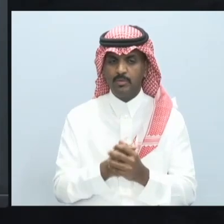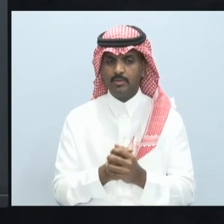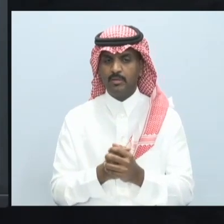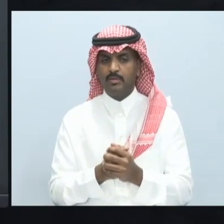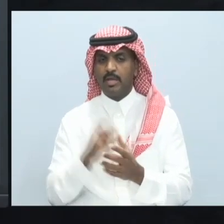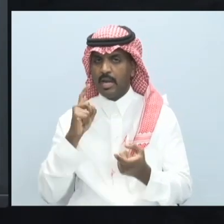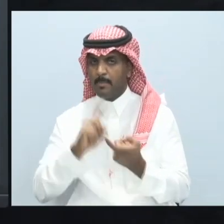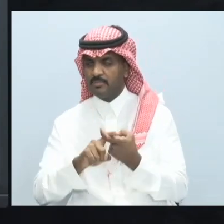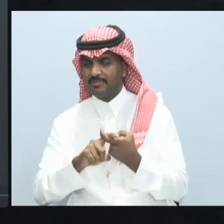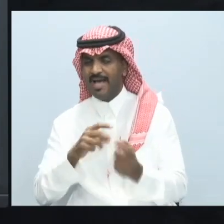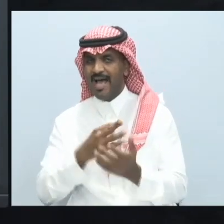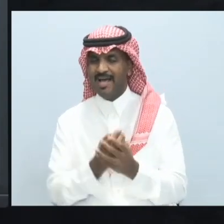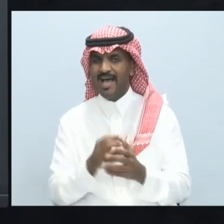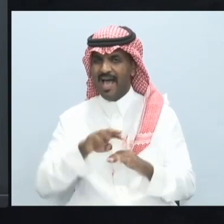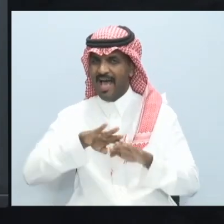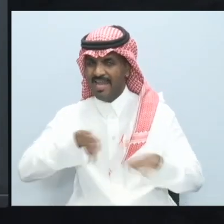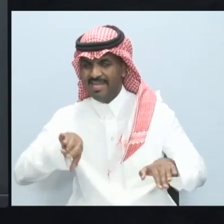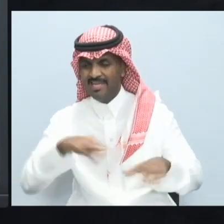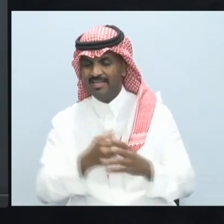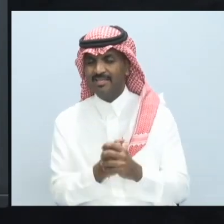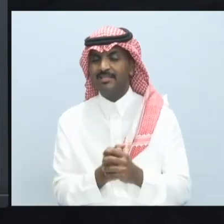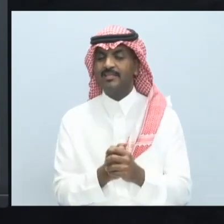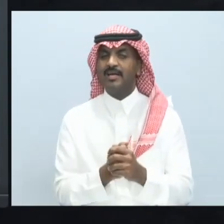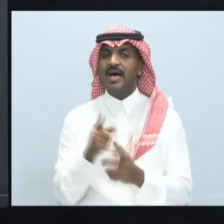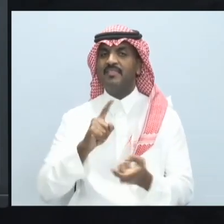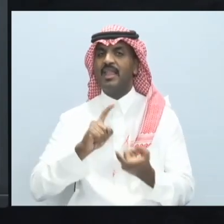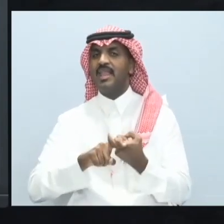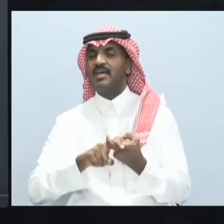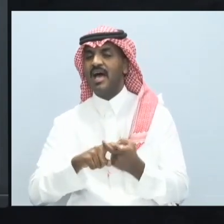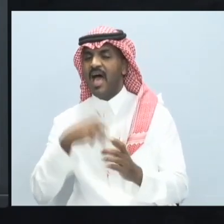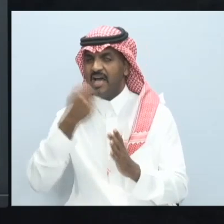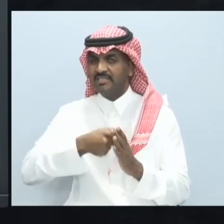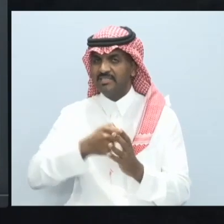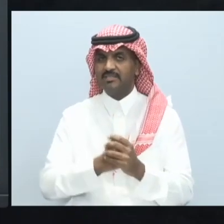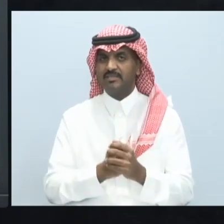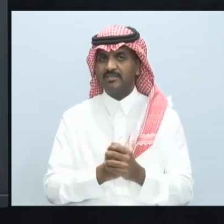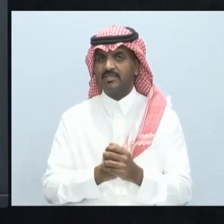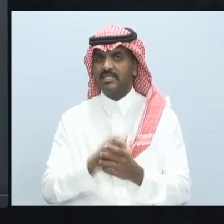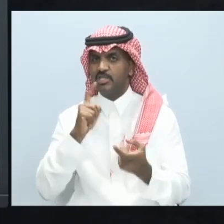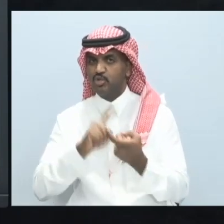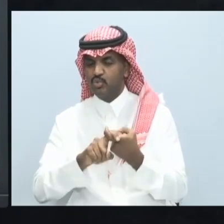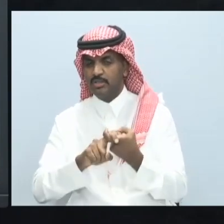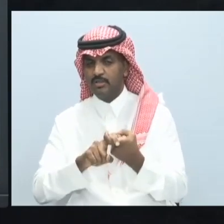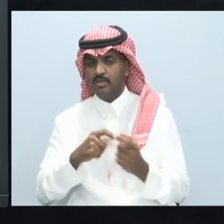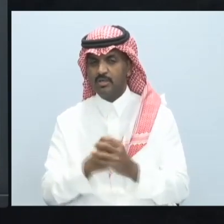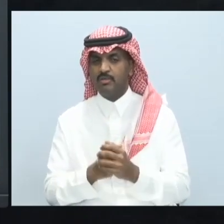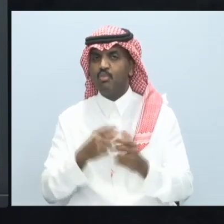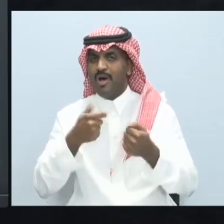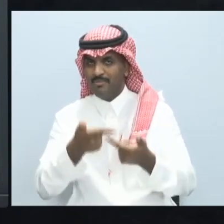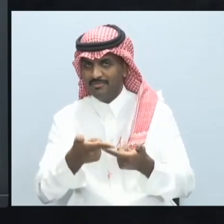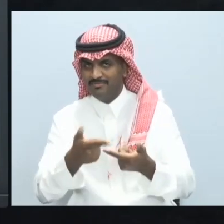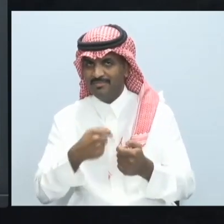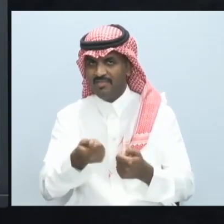الزوجيه ربط فالمراه لها ان تحل هذا العقد حل وعقد الزوجيه لكن هناك مقابل